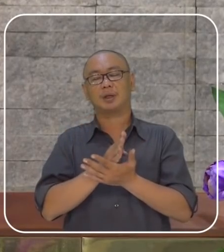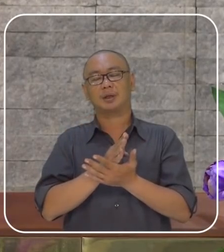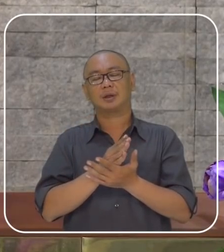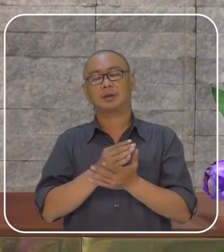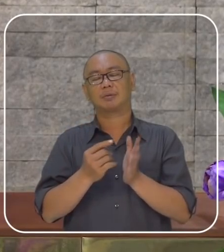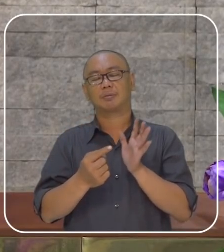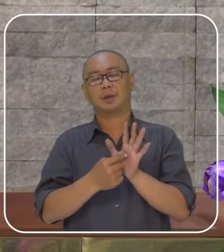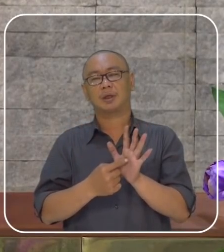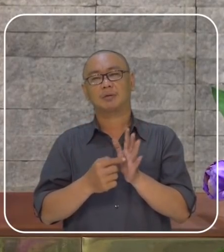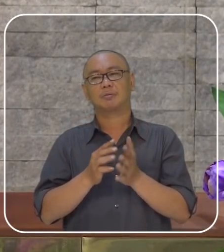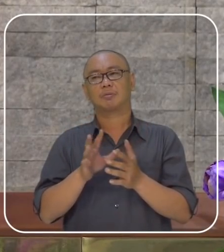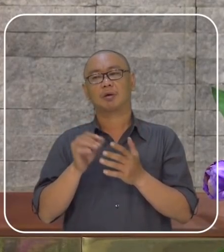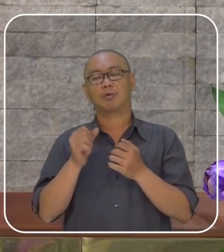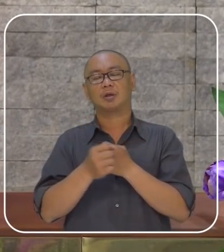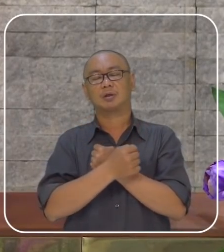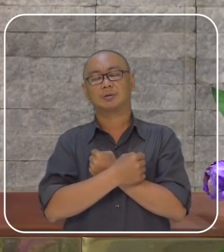untuk membawa keselamatan